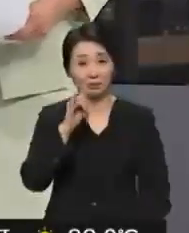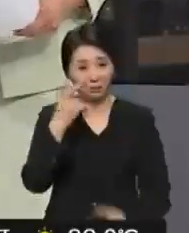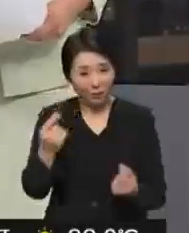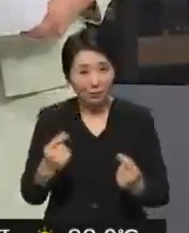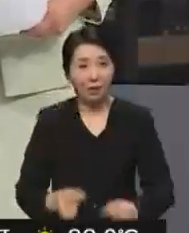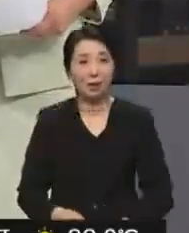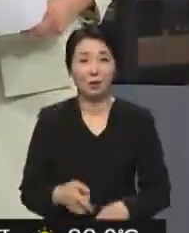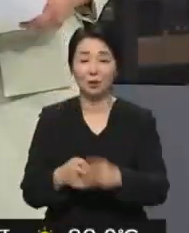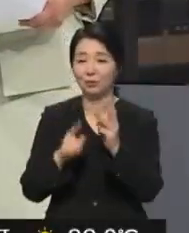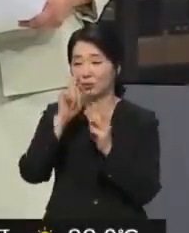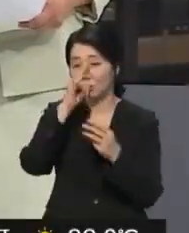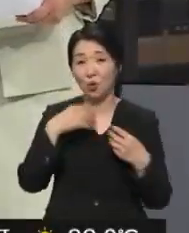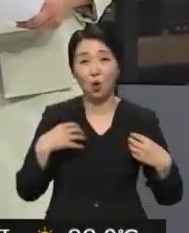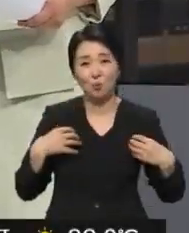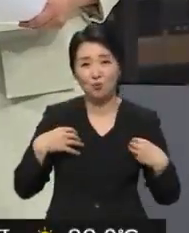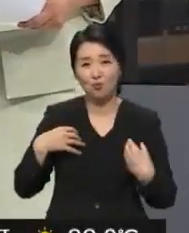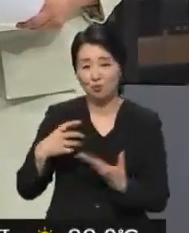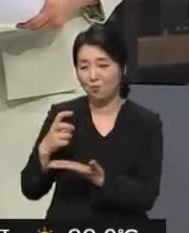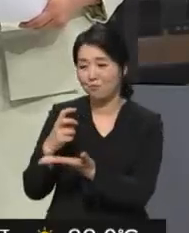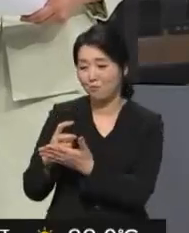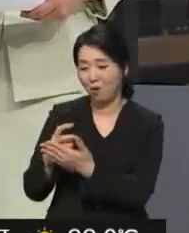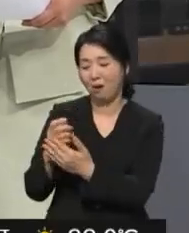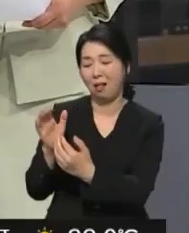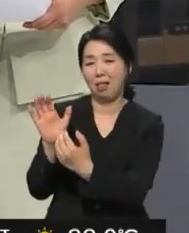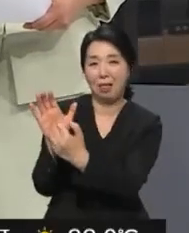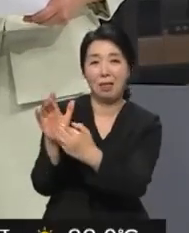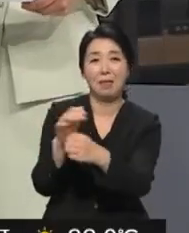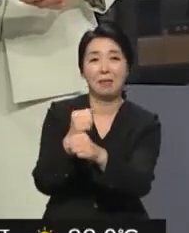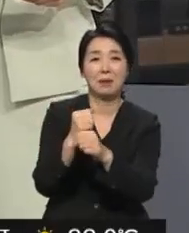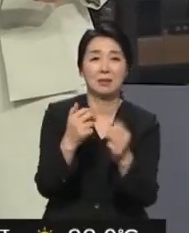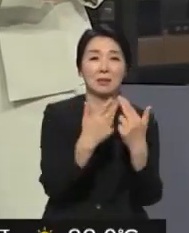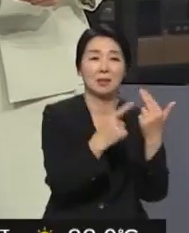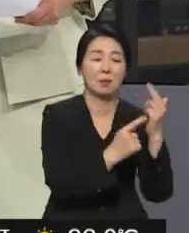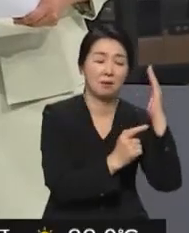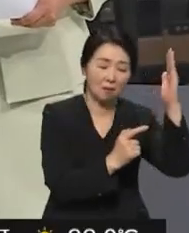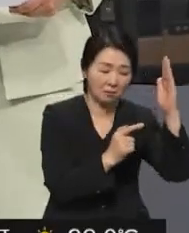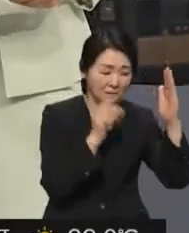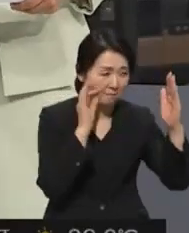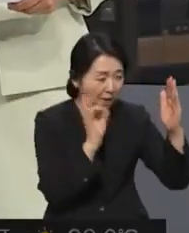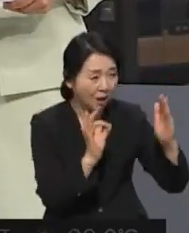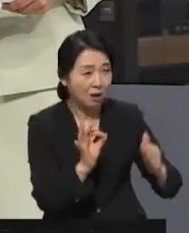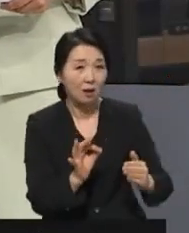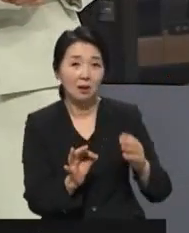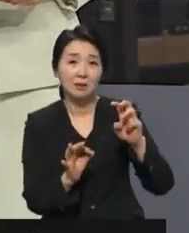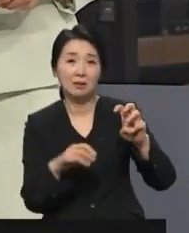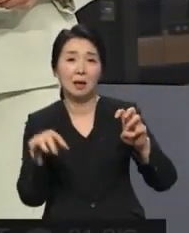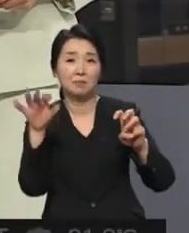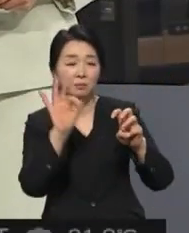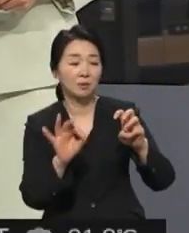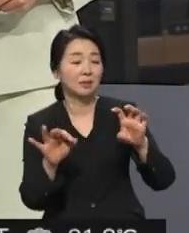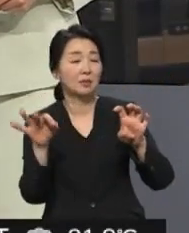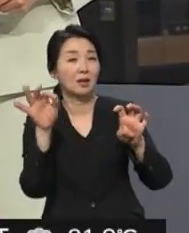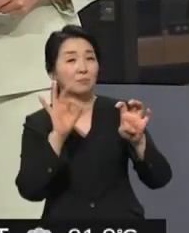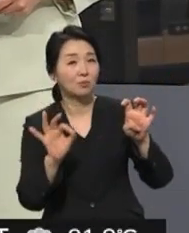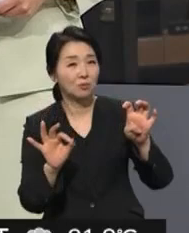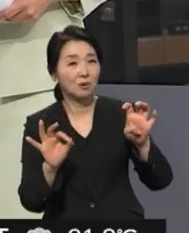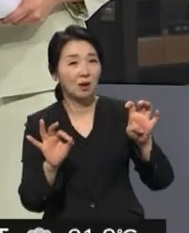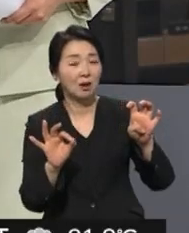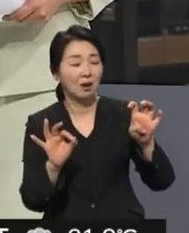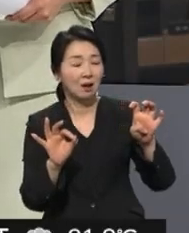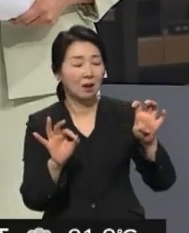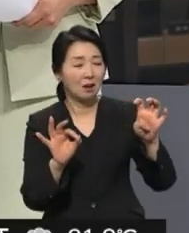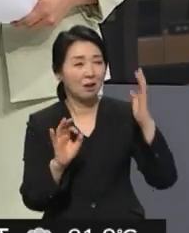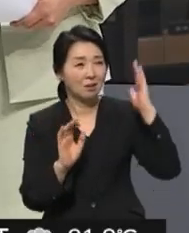점입니다. 윤석열 정부의 입법을 가로막는 민주당 이재명 대표의 연설을 듣고 30에서 40%의